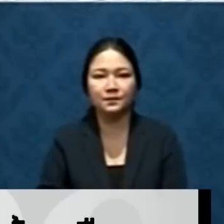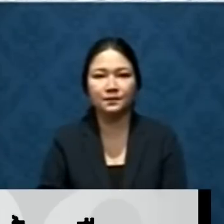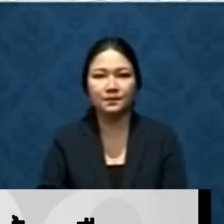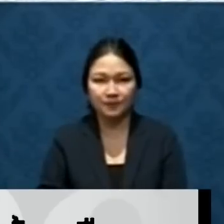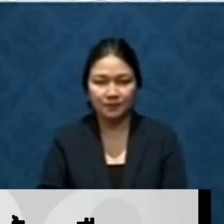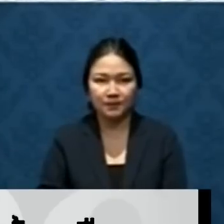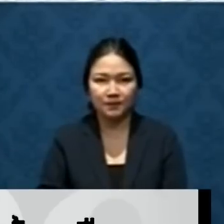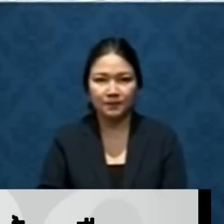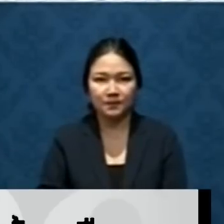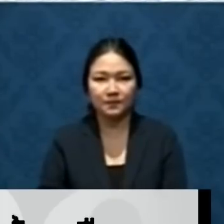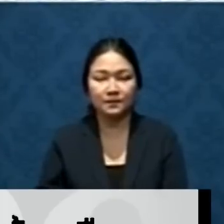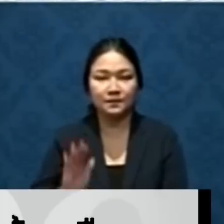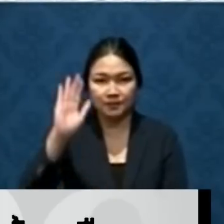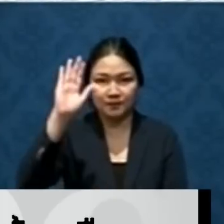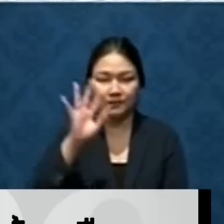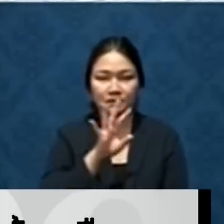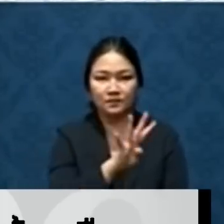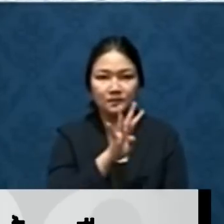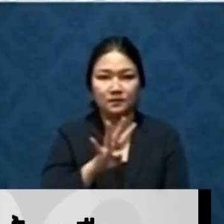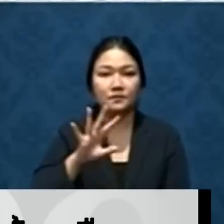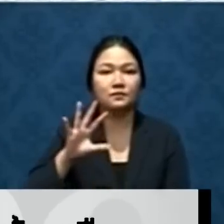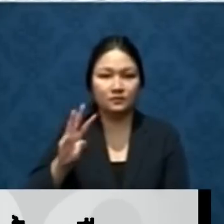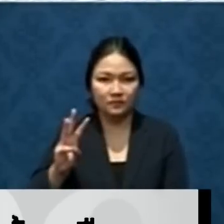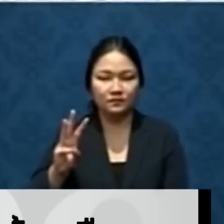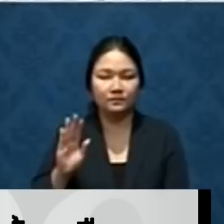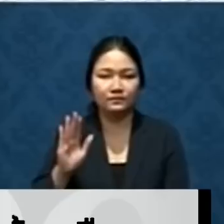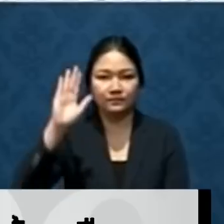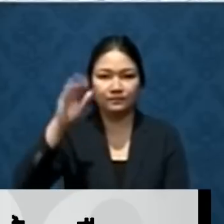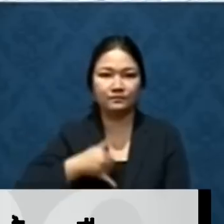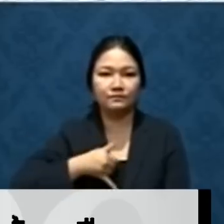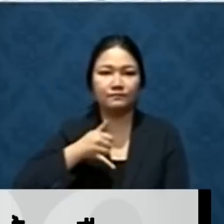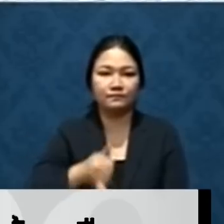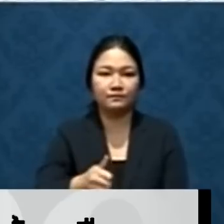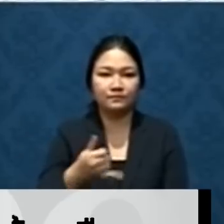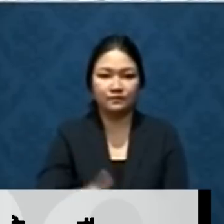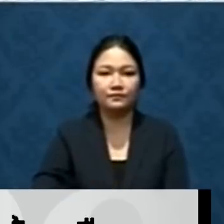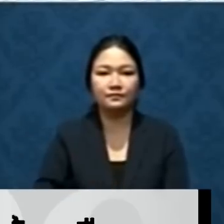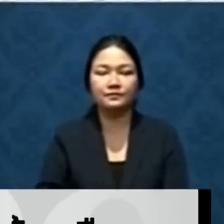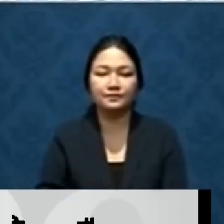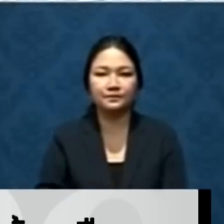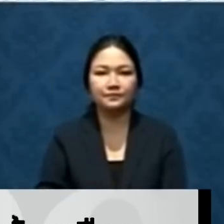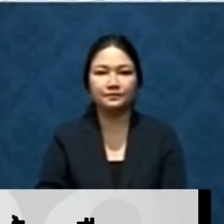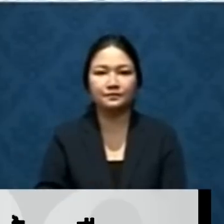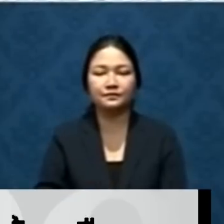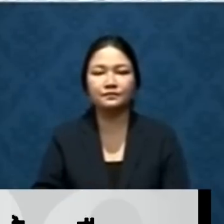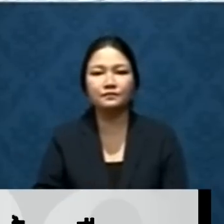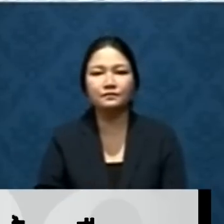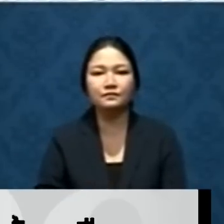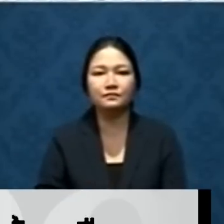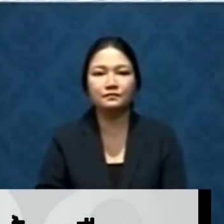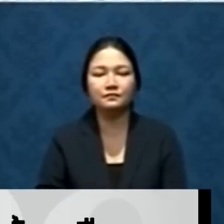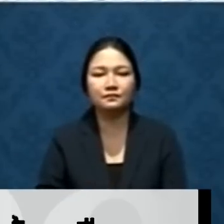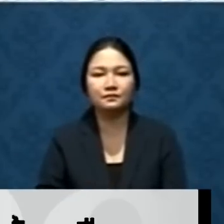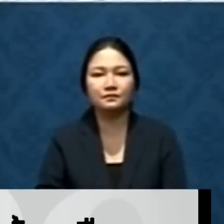งานได้ดีเนี่ยหนึ่งนายกมีส่วนสำคัญแน่นอนอยู่แล้วที่คุณสุธรรมพูดใช่ไหมแต่ผมคิดว่าตัวนี้มันมาจากรัฐธรรมนูญ60ด้ว